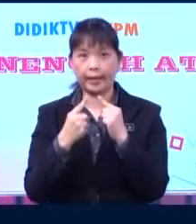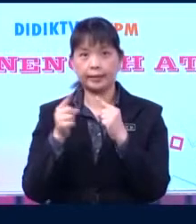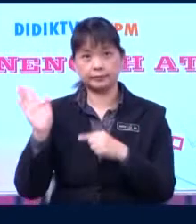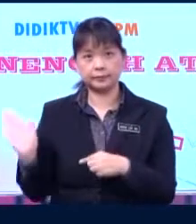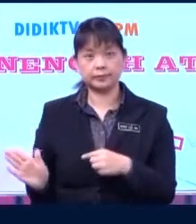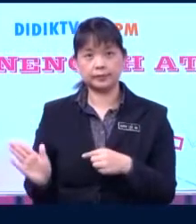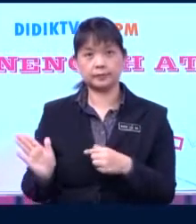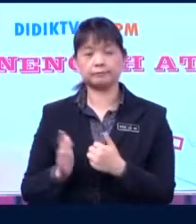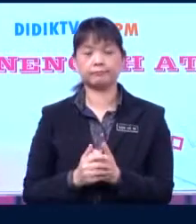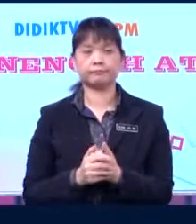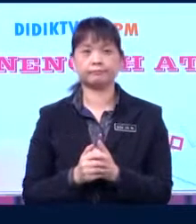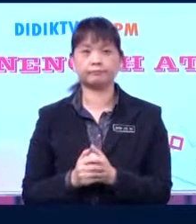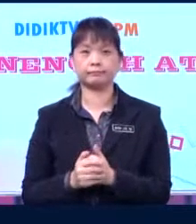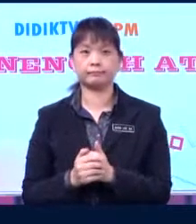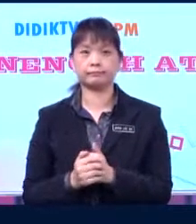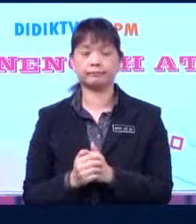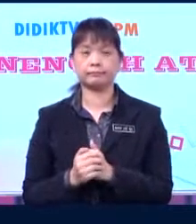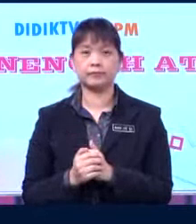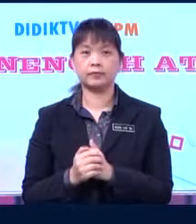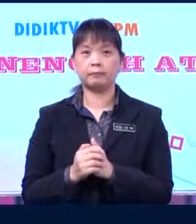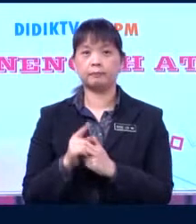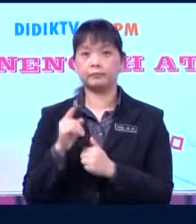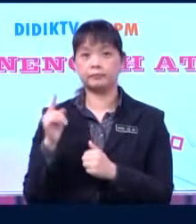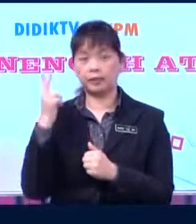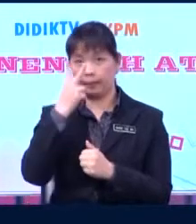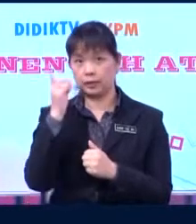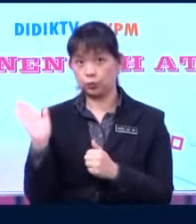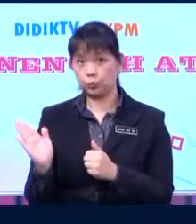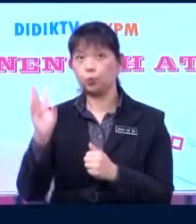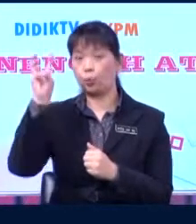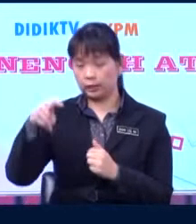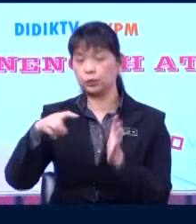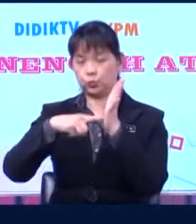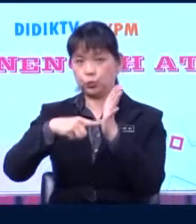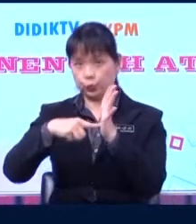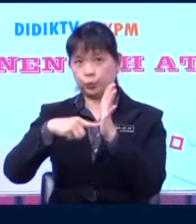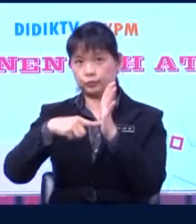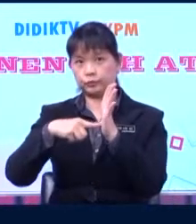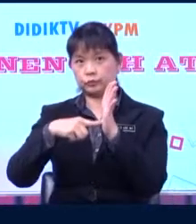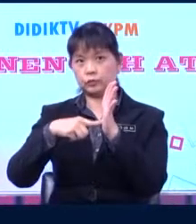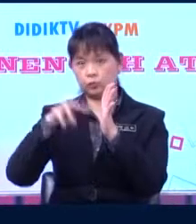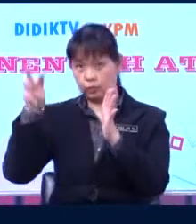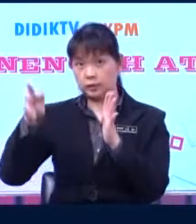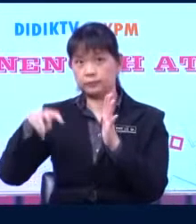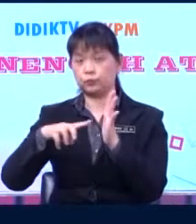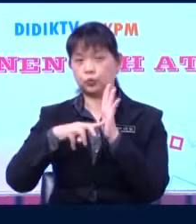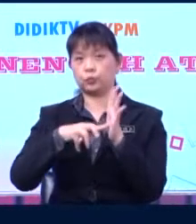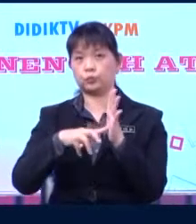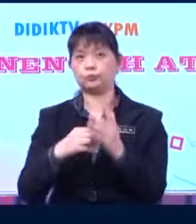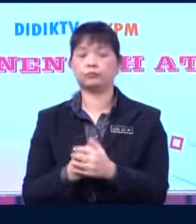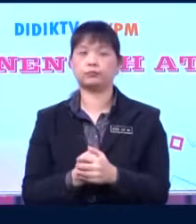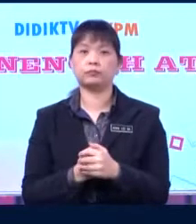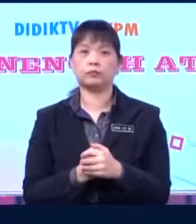jimat Mas Oke ini yang wajib dijauhkan ke-63 ini diajukan akhirnya